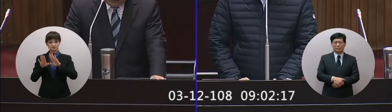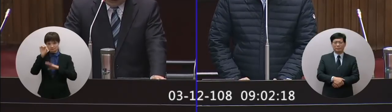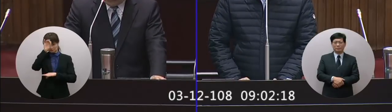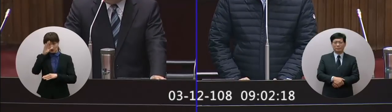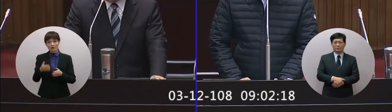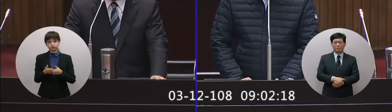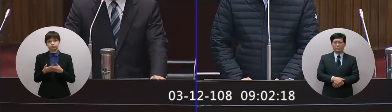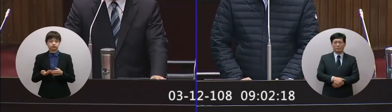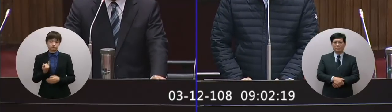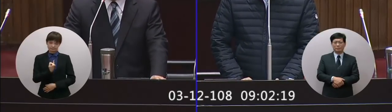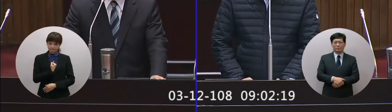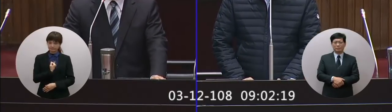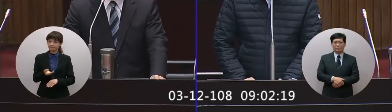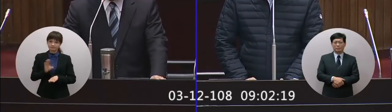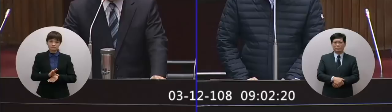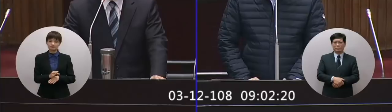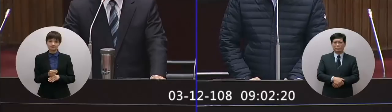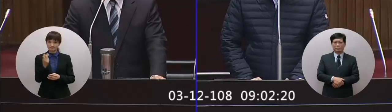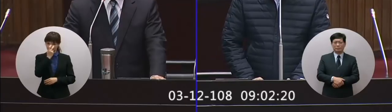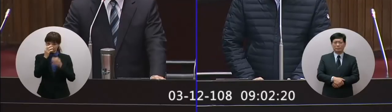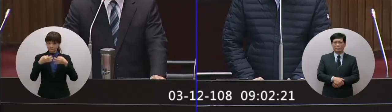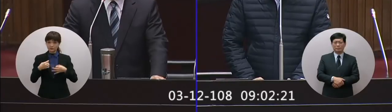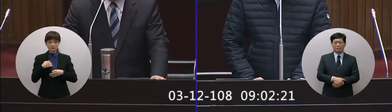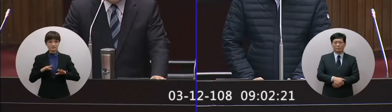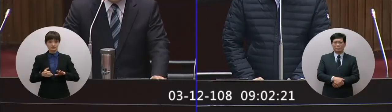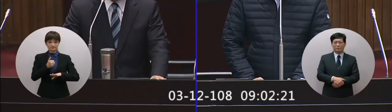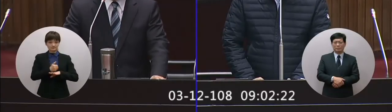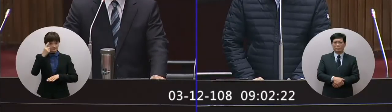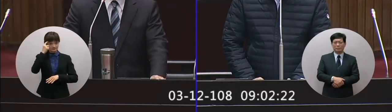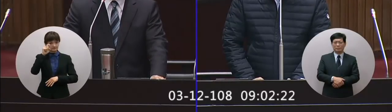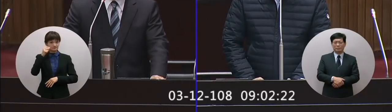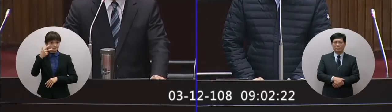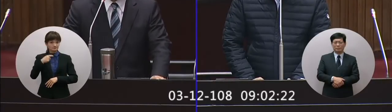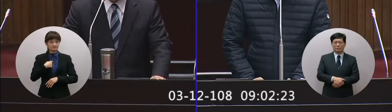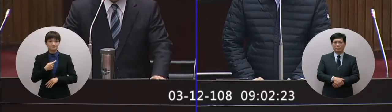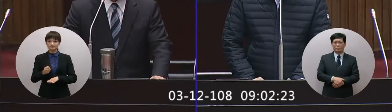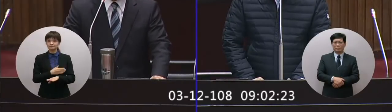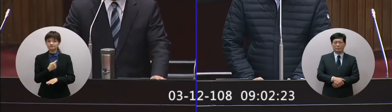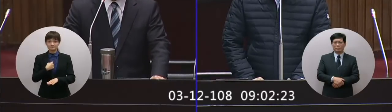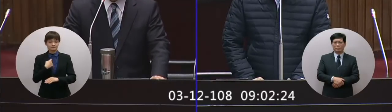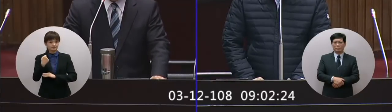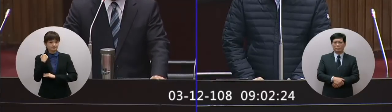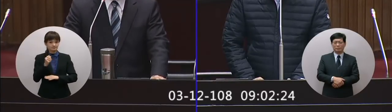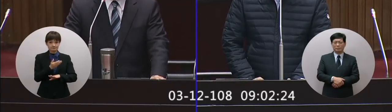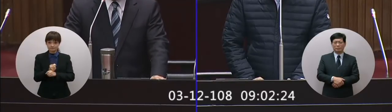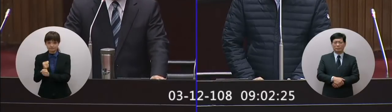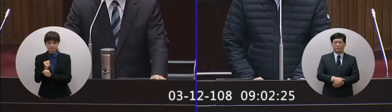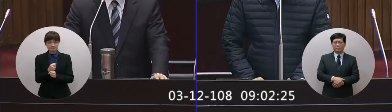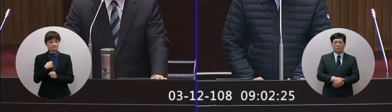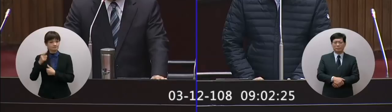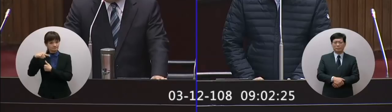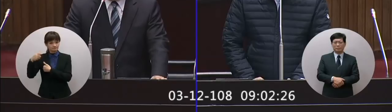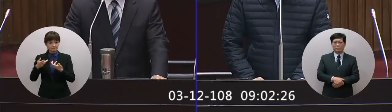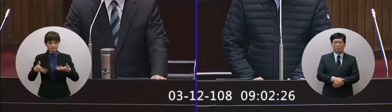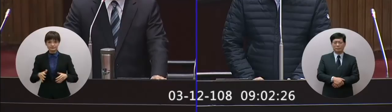我当院长这57天来，真的认真在做事，也谢谢贵院支持，贵委员很多指教。我希